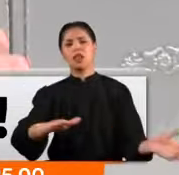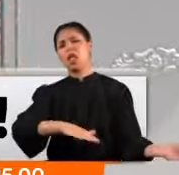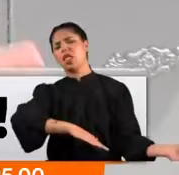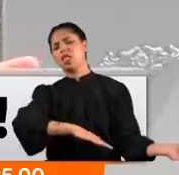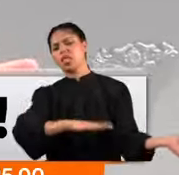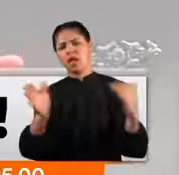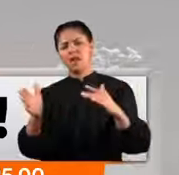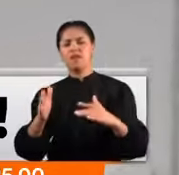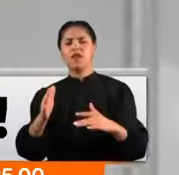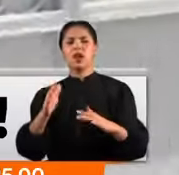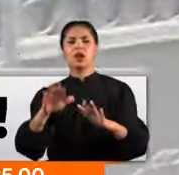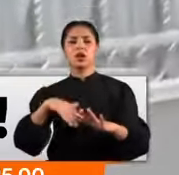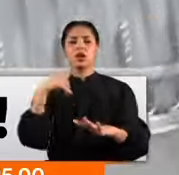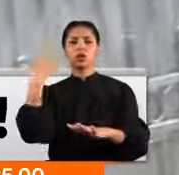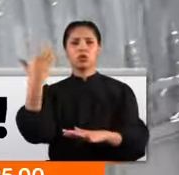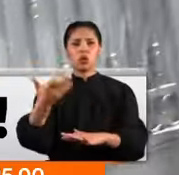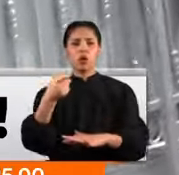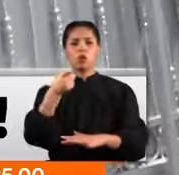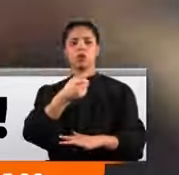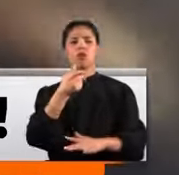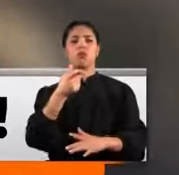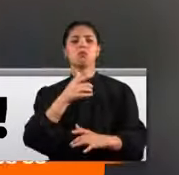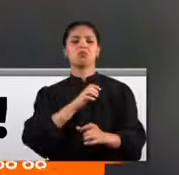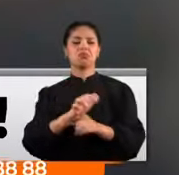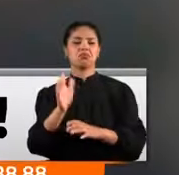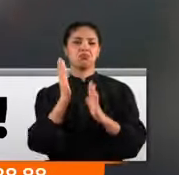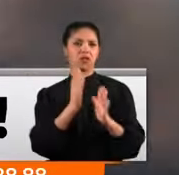devirdi. Orada da o şiddete devam etti.